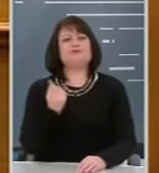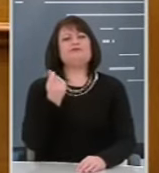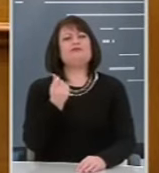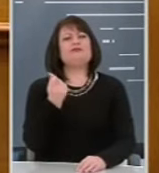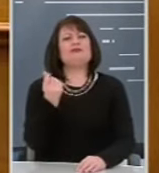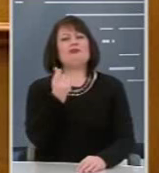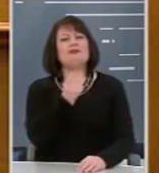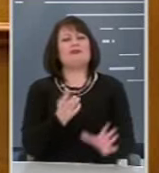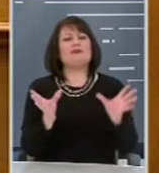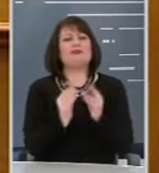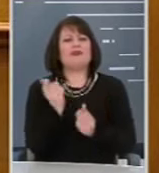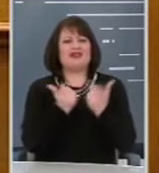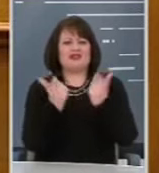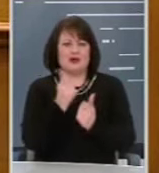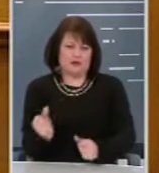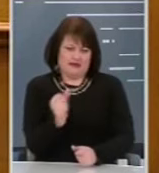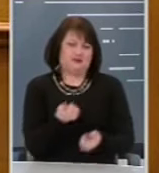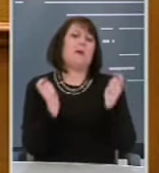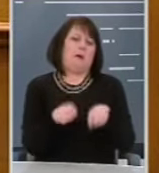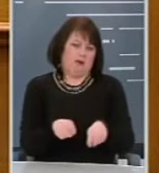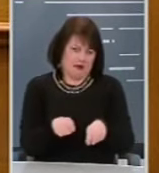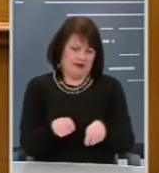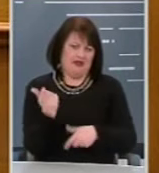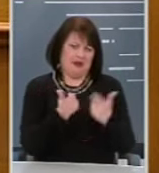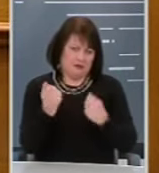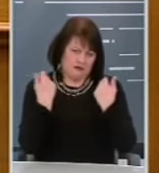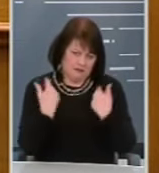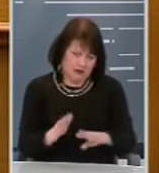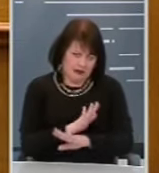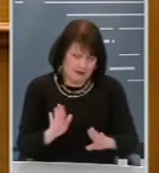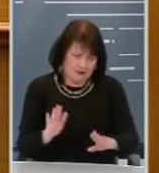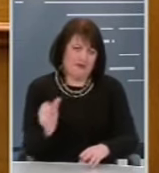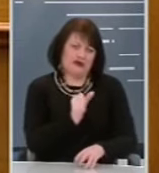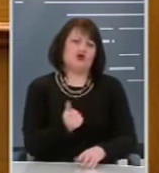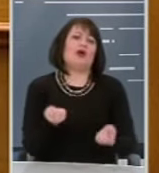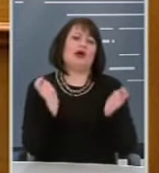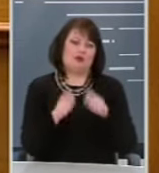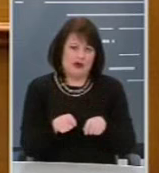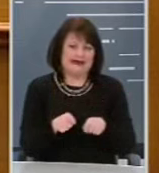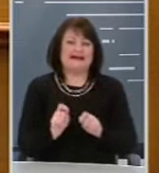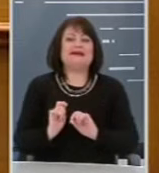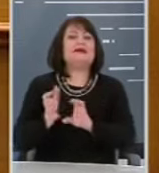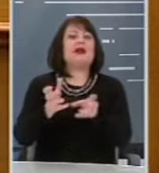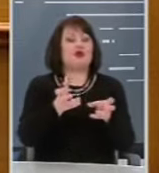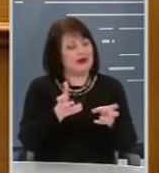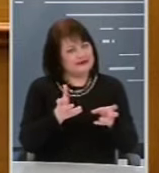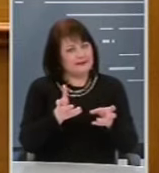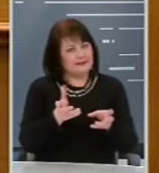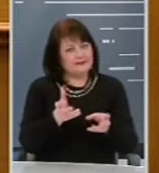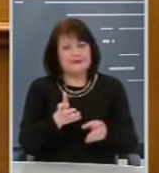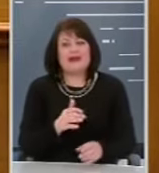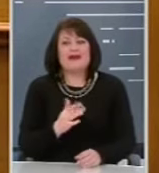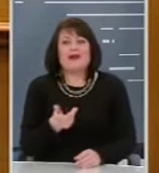δανείων δανικά και αγύριστα όπως αποδεικνύεται σήμερα δεν προς τα μέσα μαζικής ενημέρωσης δεν